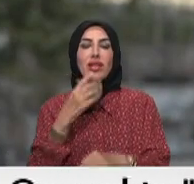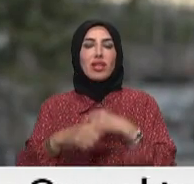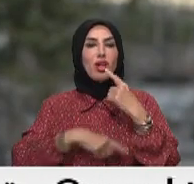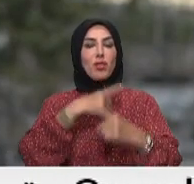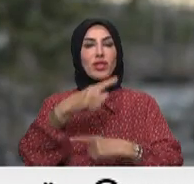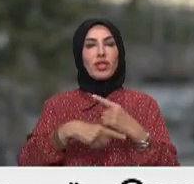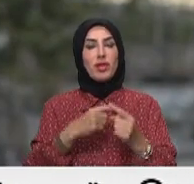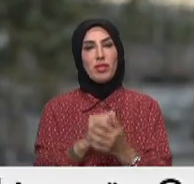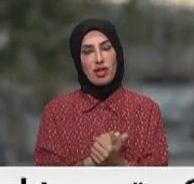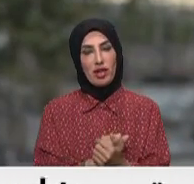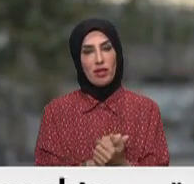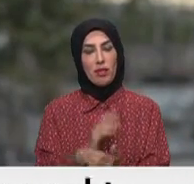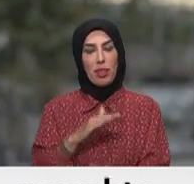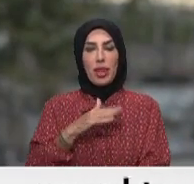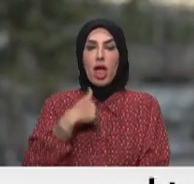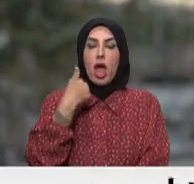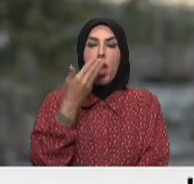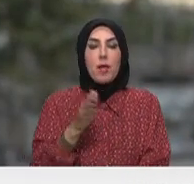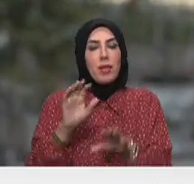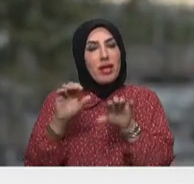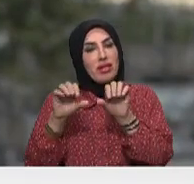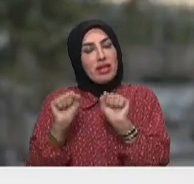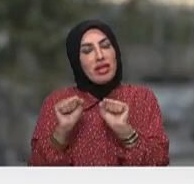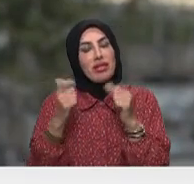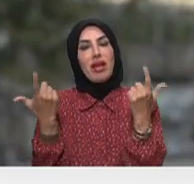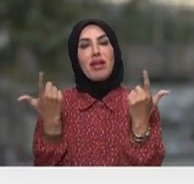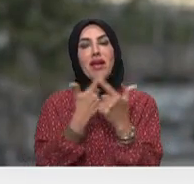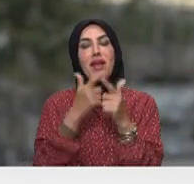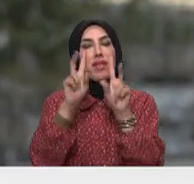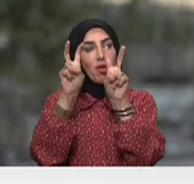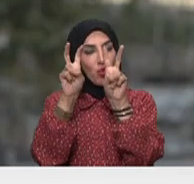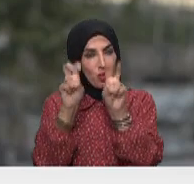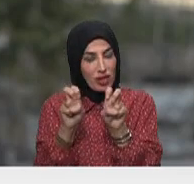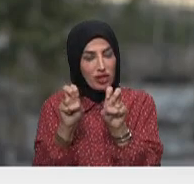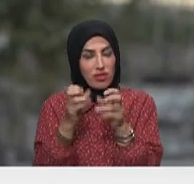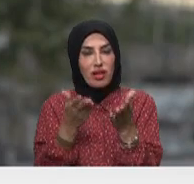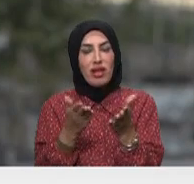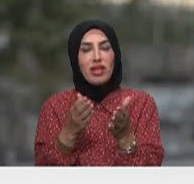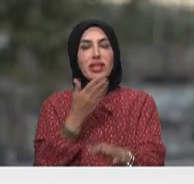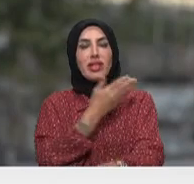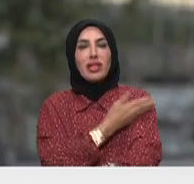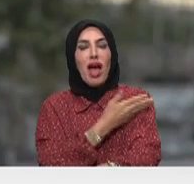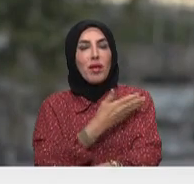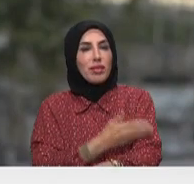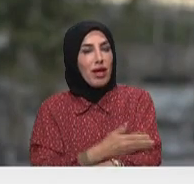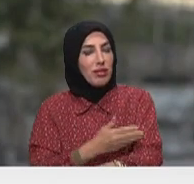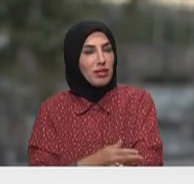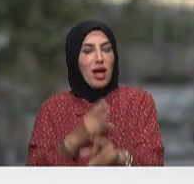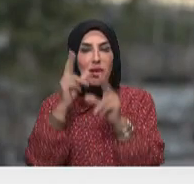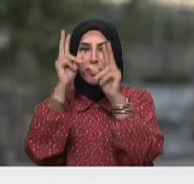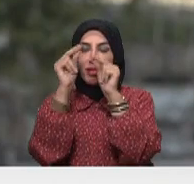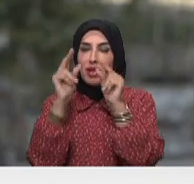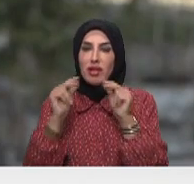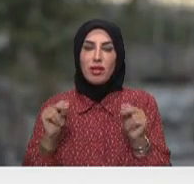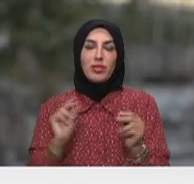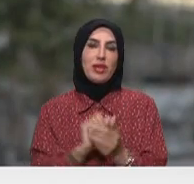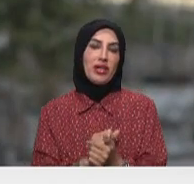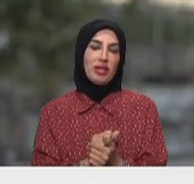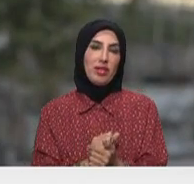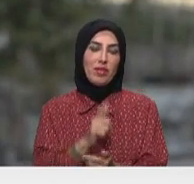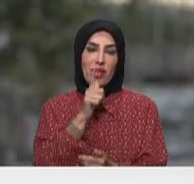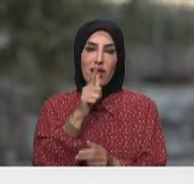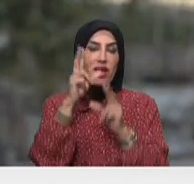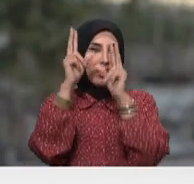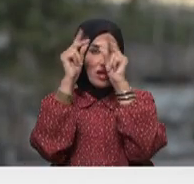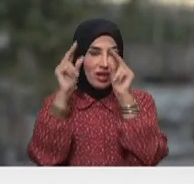الأخرى، على أمل أن ينتهي هذا الصراع الذي أنهك البلاد على كافة المستويات. مي فرحات،